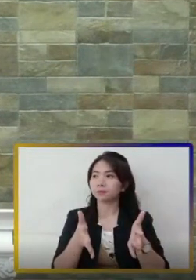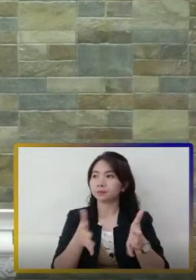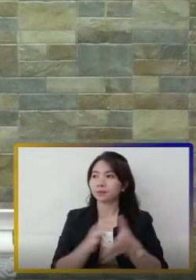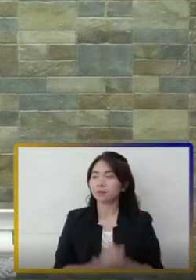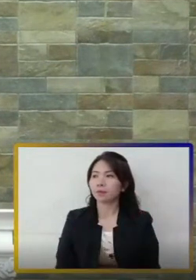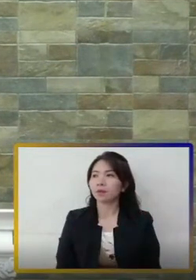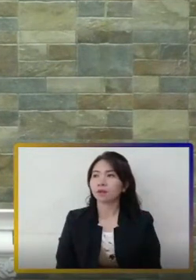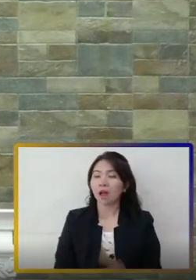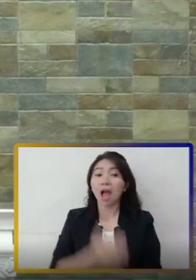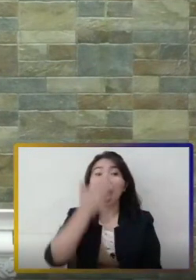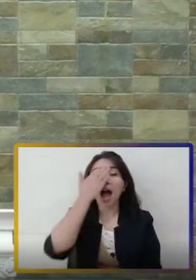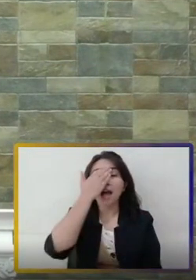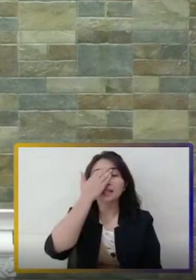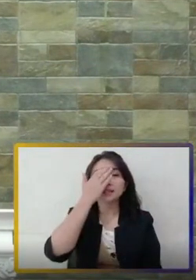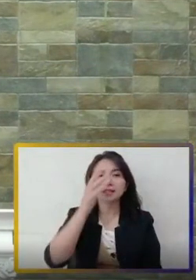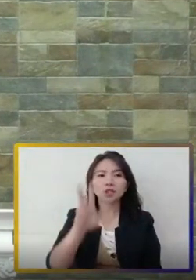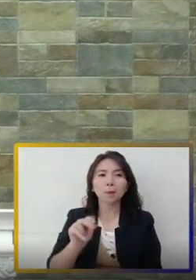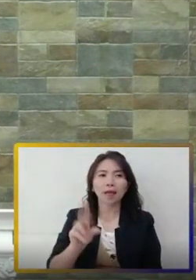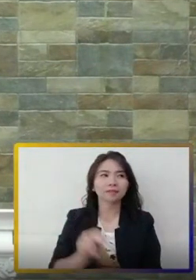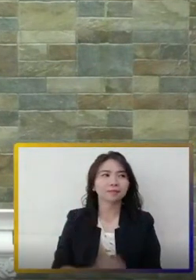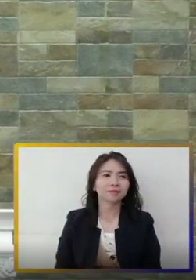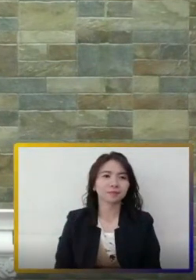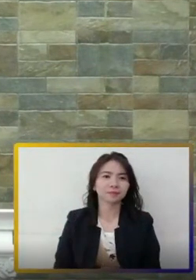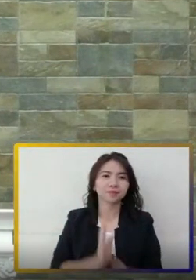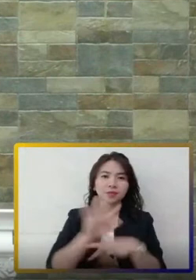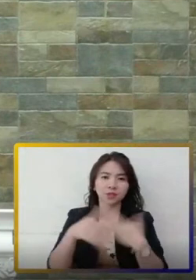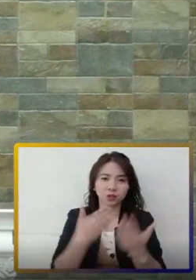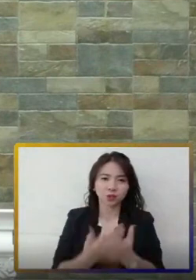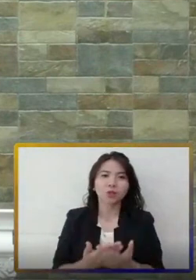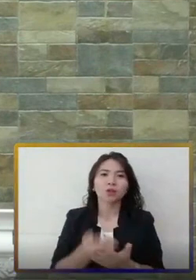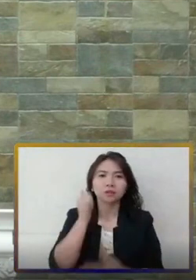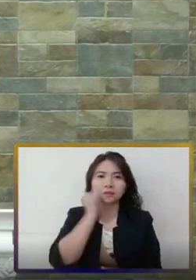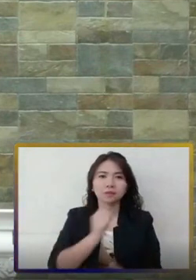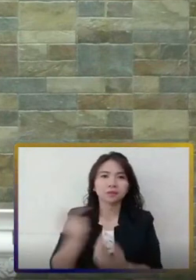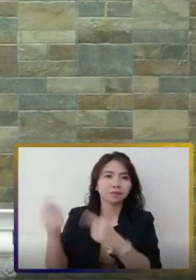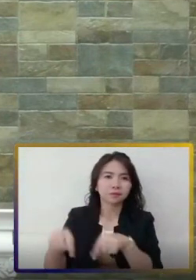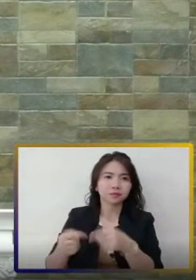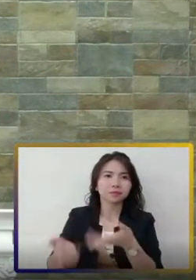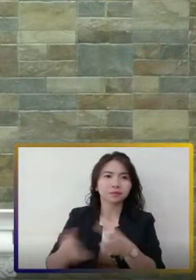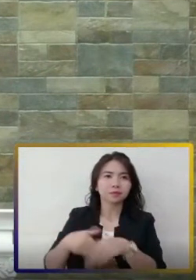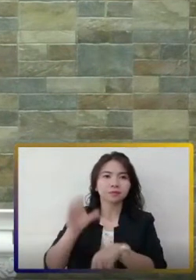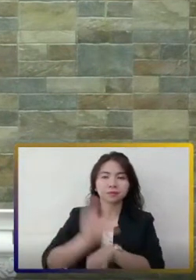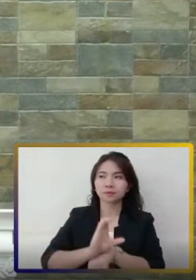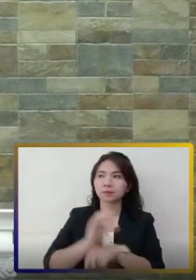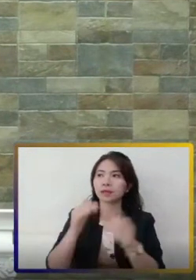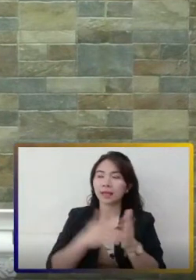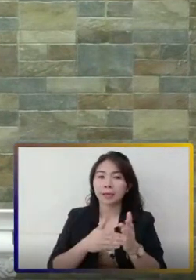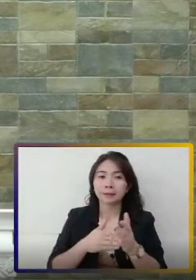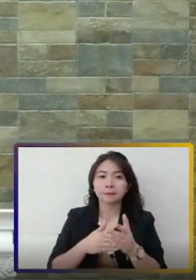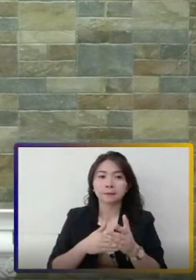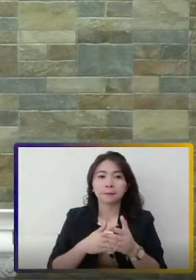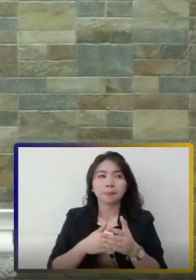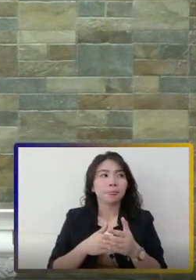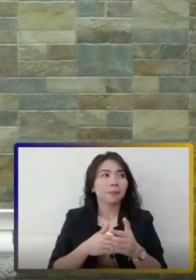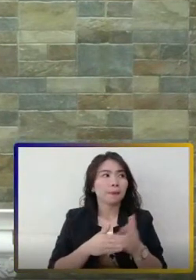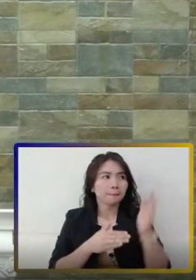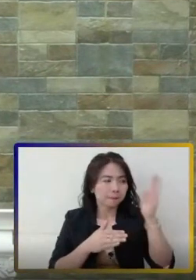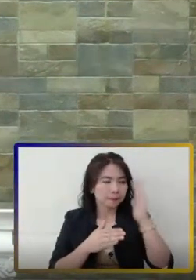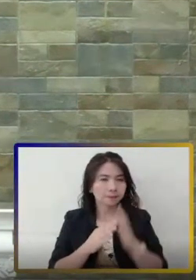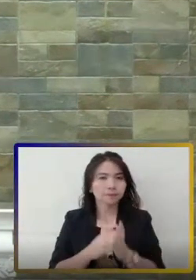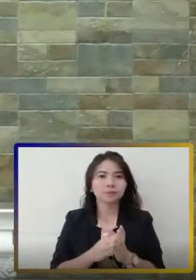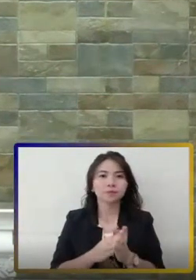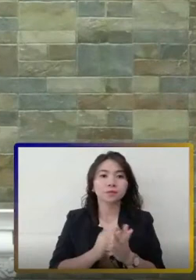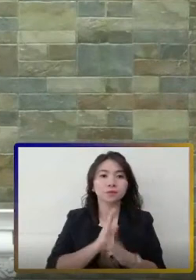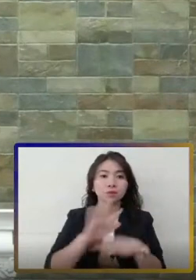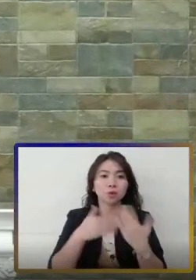Hindi. Okay. Regular lang sila. Okay. Alright, that's good. Alam niyo mga kapatid, sa lahat ng mga nagkakadak